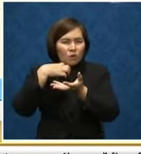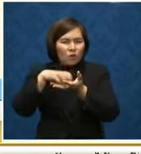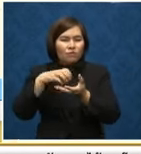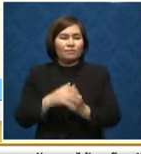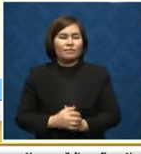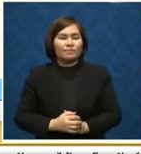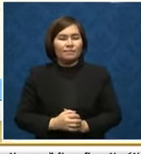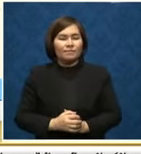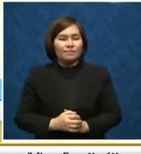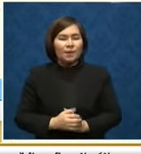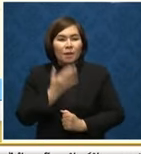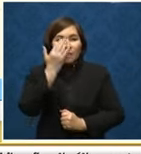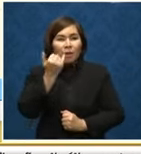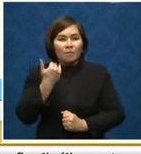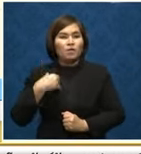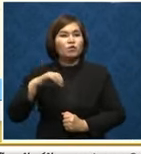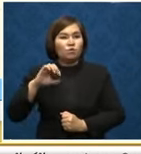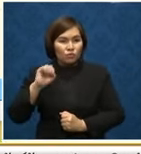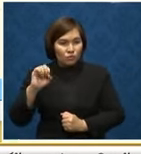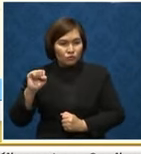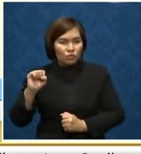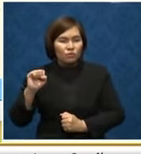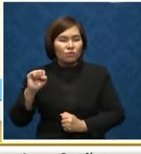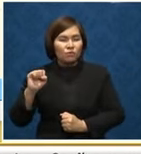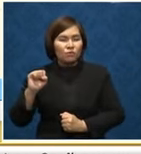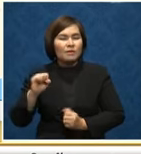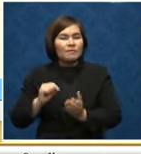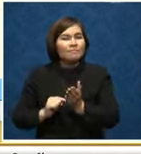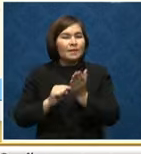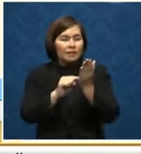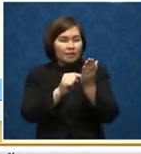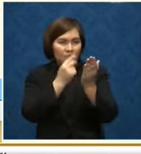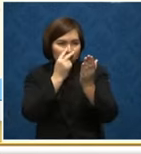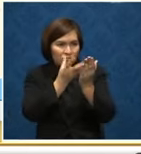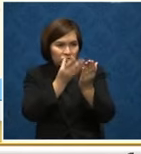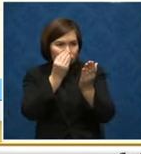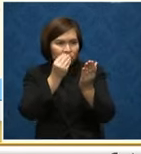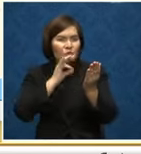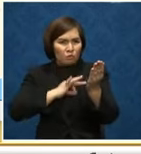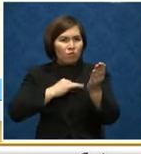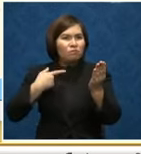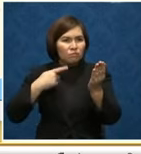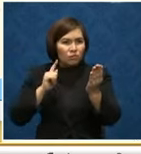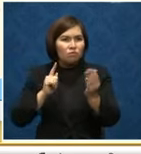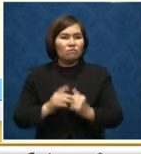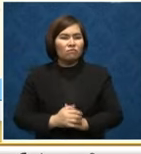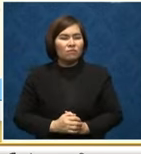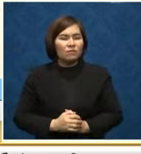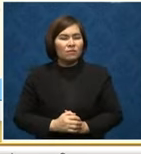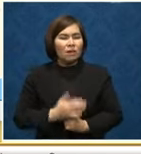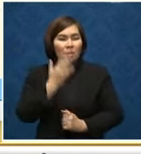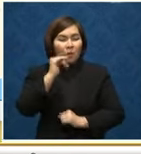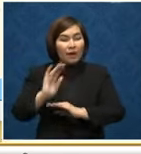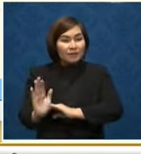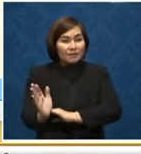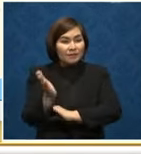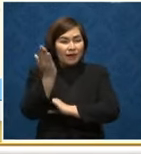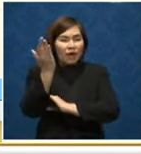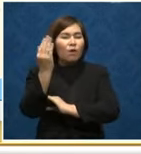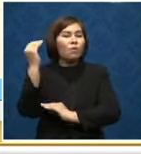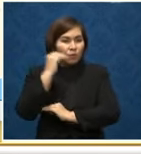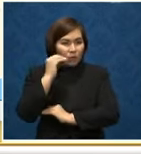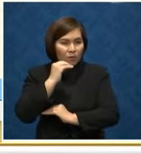ครับมีเพื่อนสมาชิกได้มีข้อเสนอที่เป็นประโยชน์นะครับการหารือในช่วงเช้าในแต่ละวันเนี่ยนะครับ